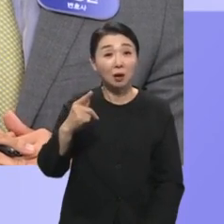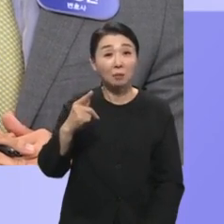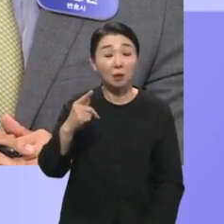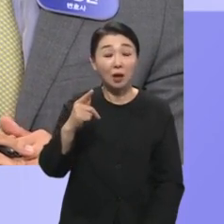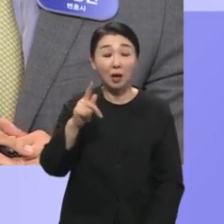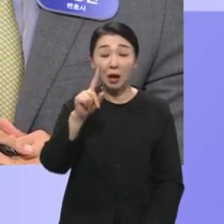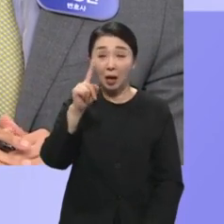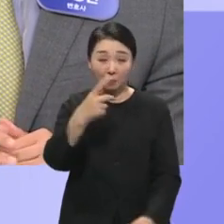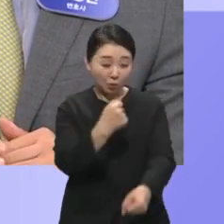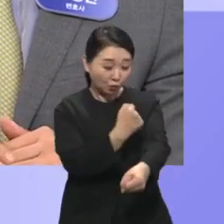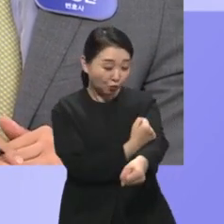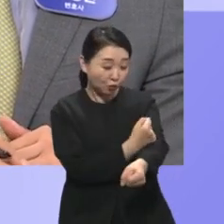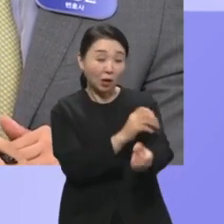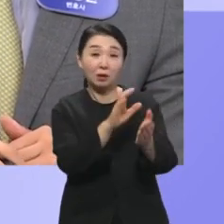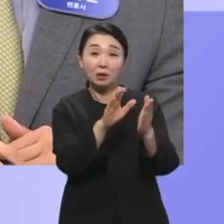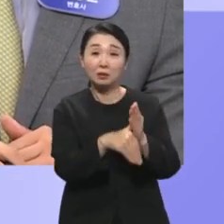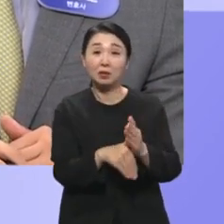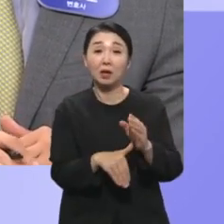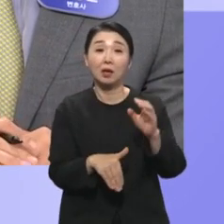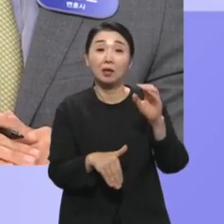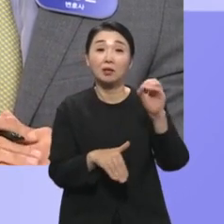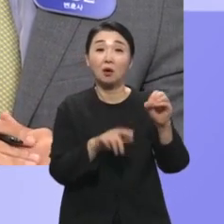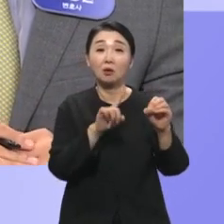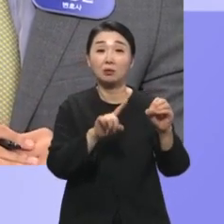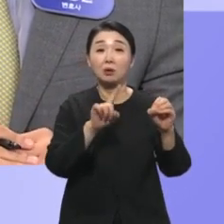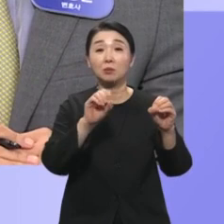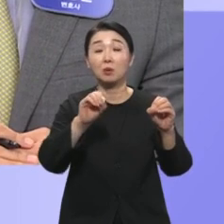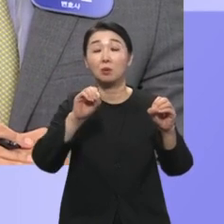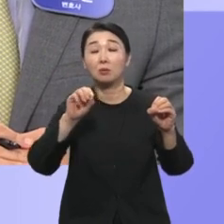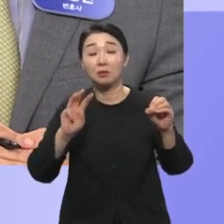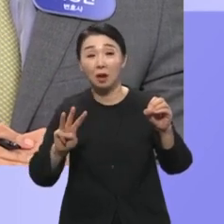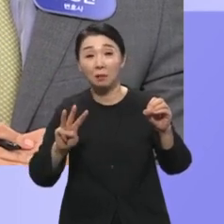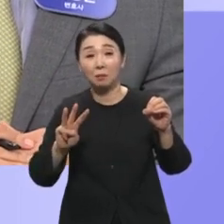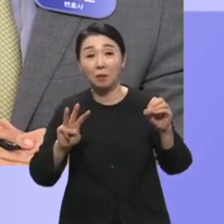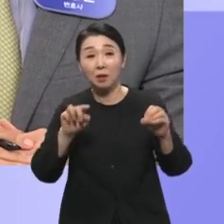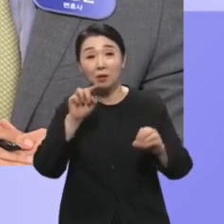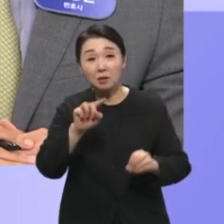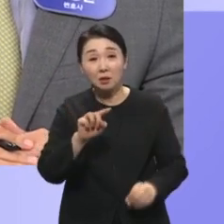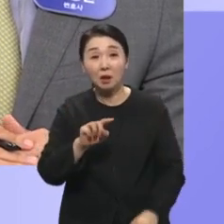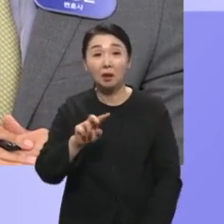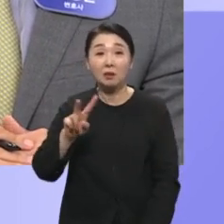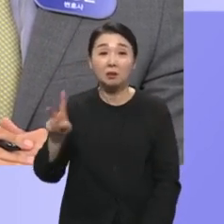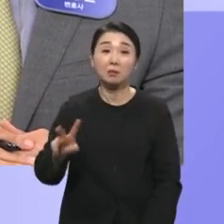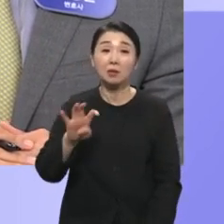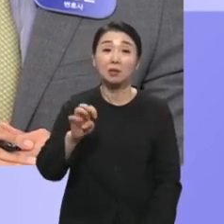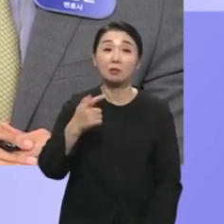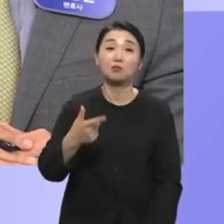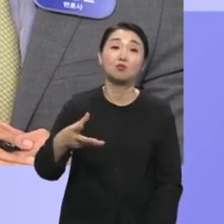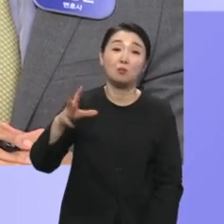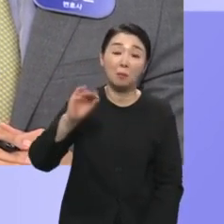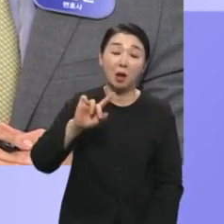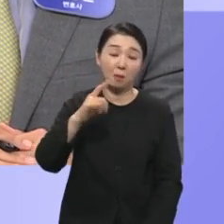그러면 무려 246만 명이 한번에 투약할 수 있는 양이고 시가로